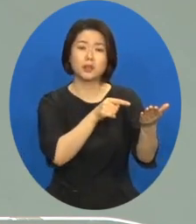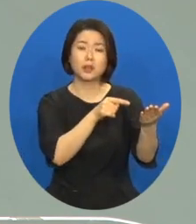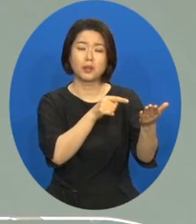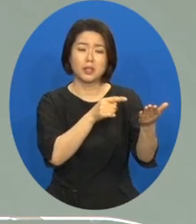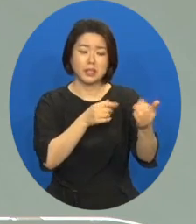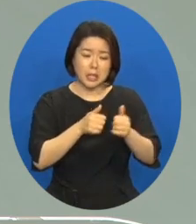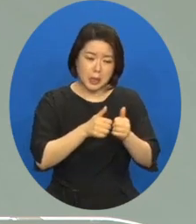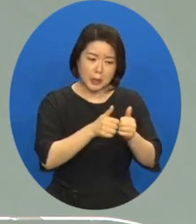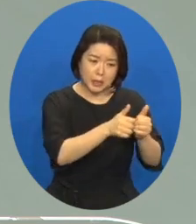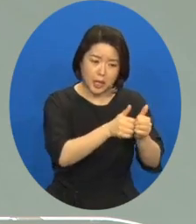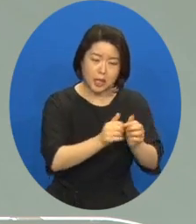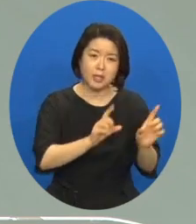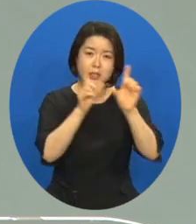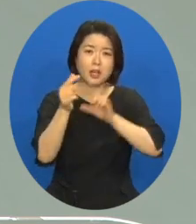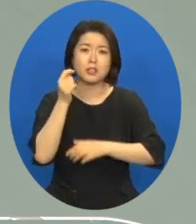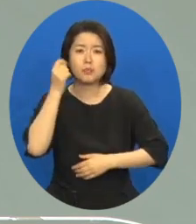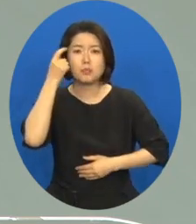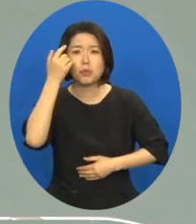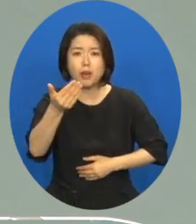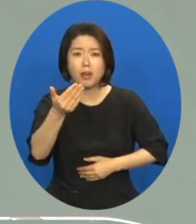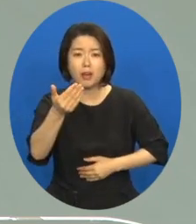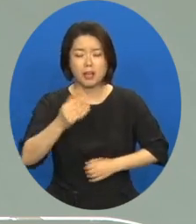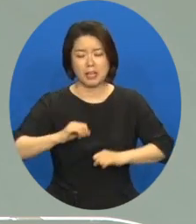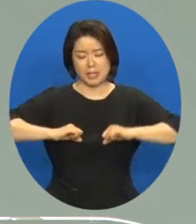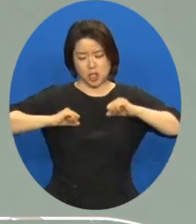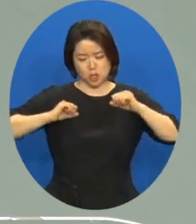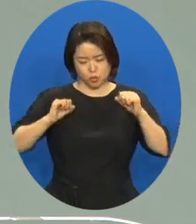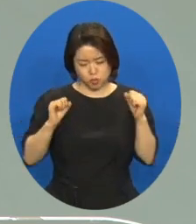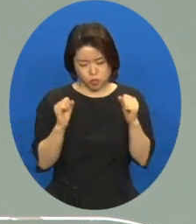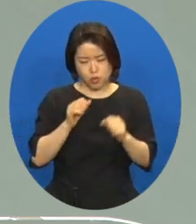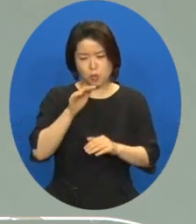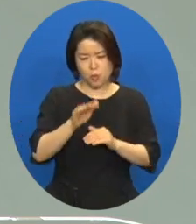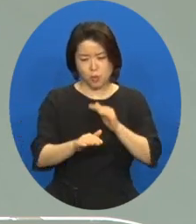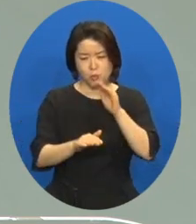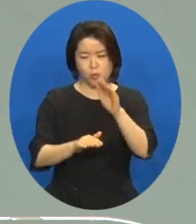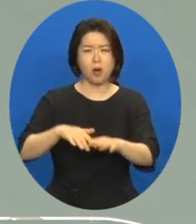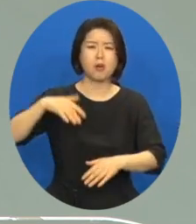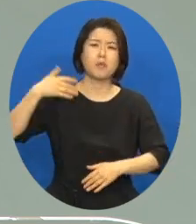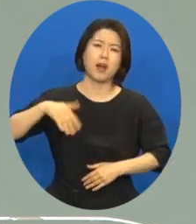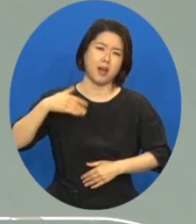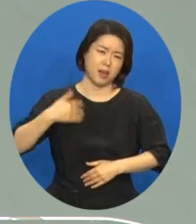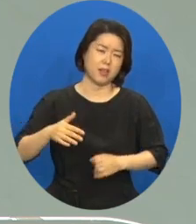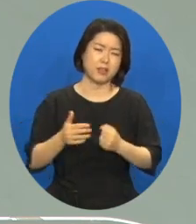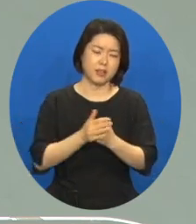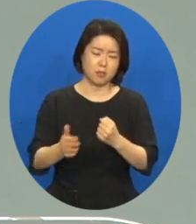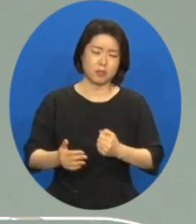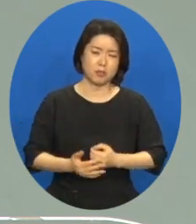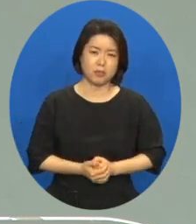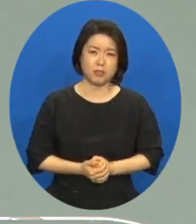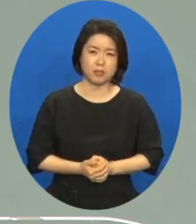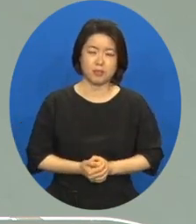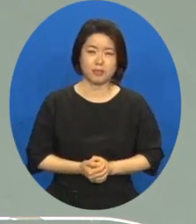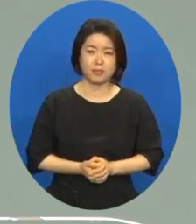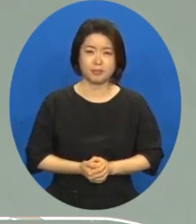말씀대로 사라지지 못하죠? 순종의 걸음을 디디지 못하니까 그런 겁니다.